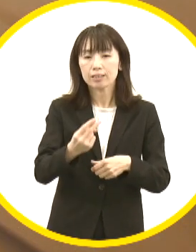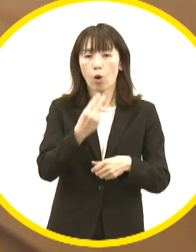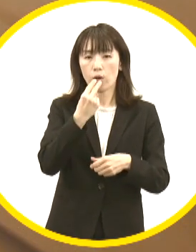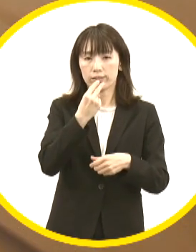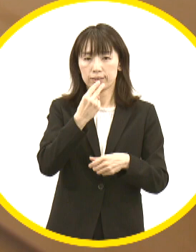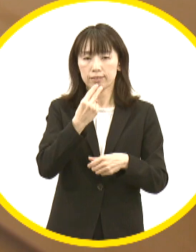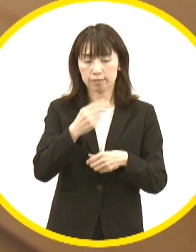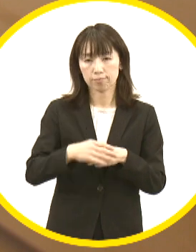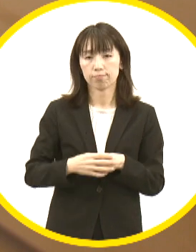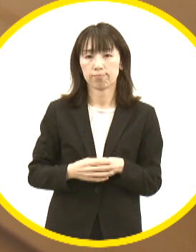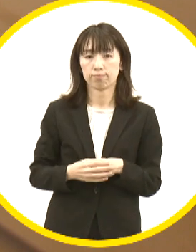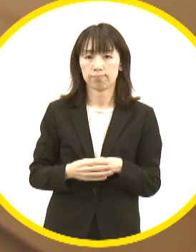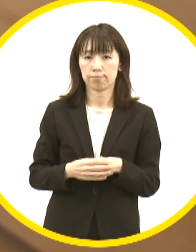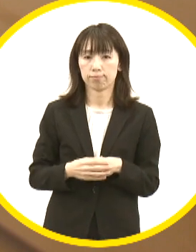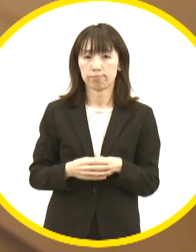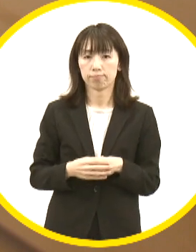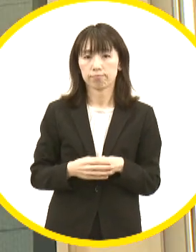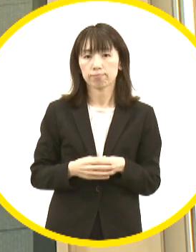。 全体的にいい香りですね。うん、